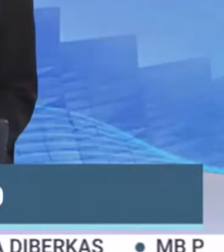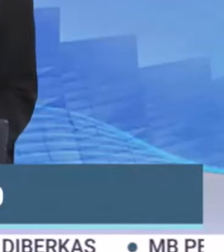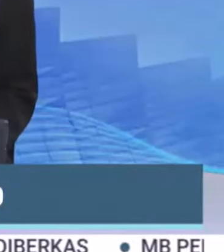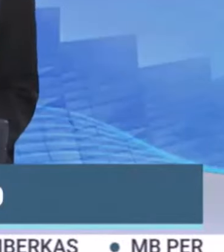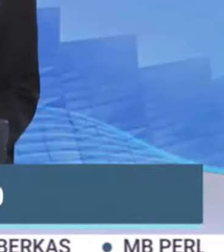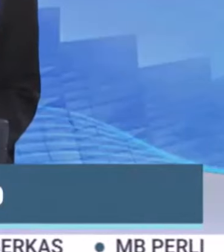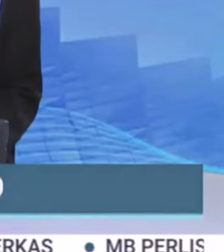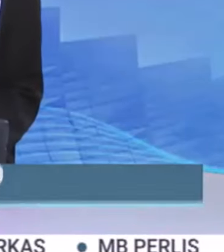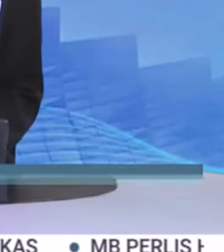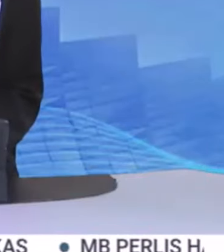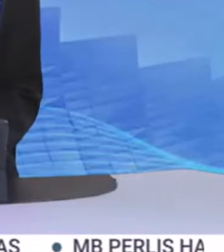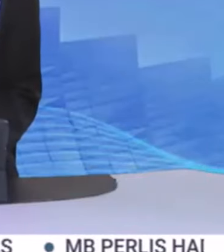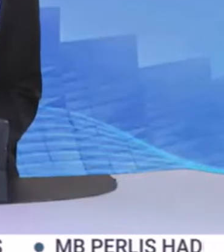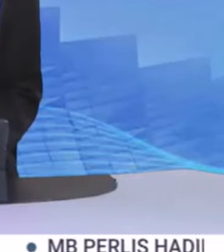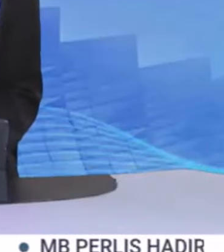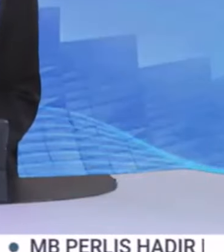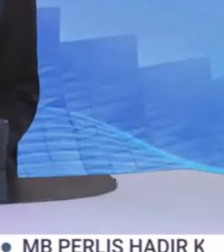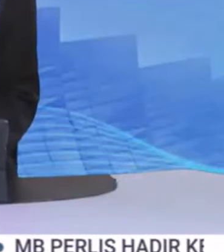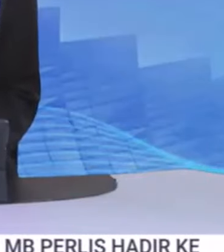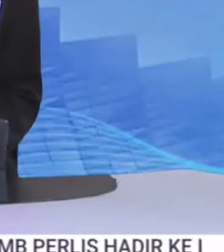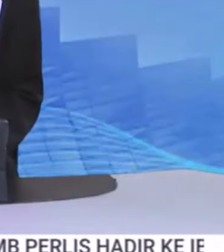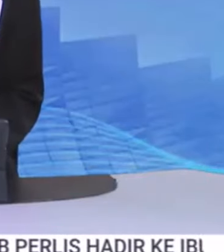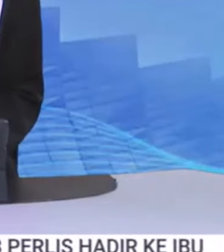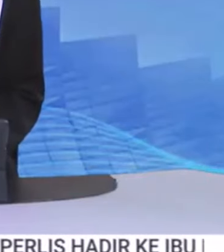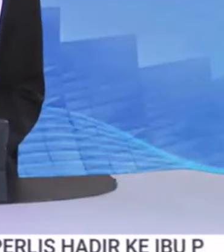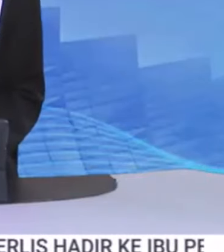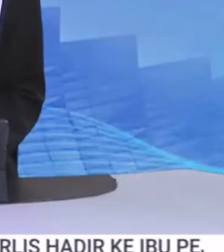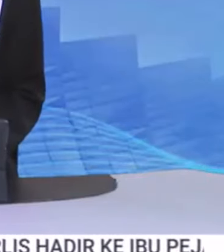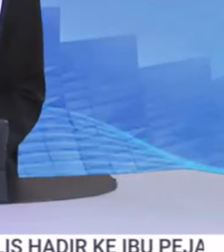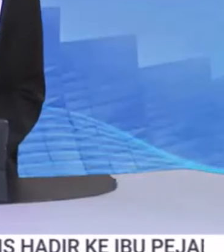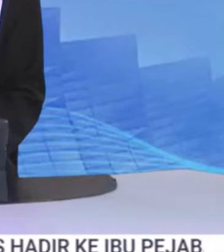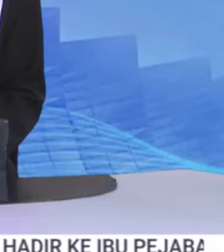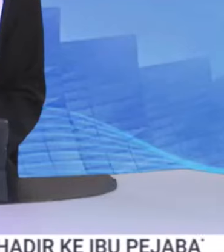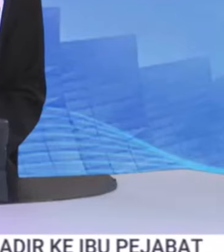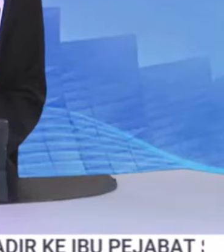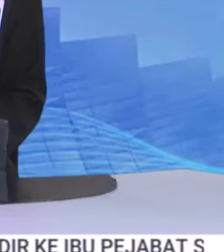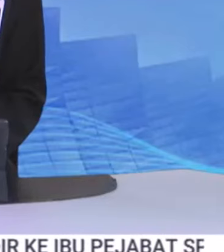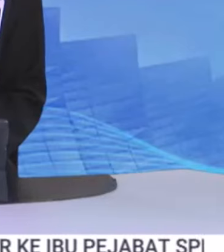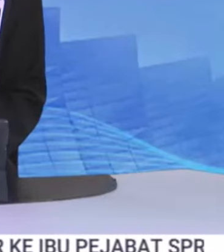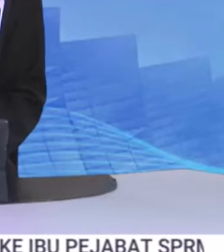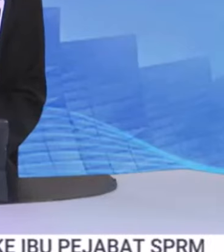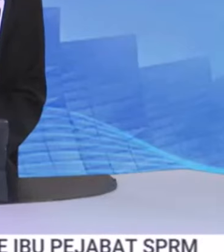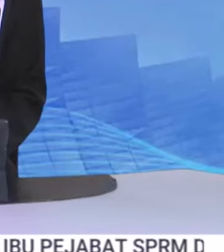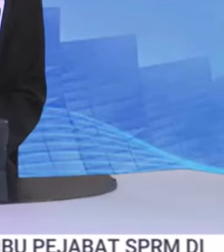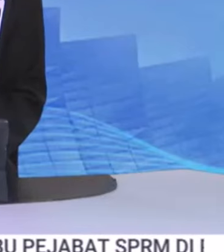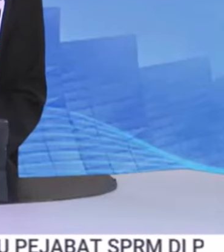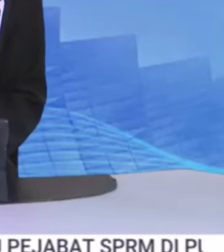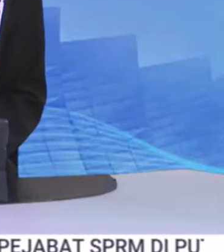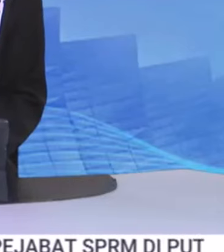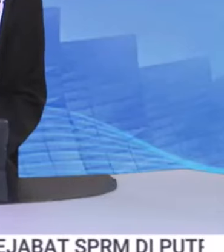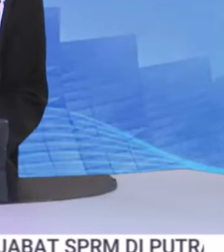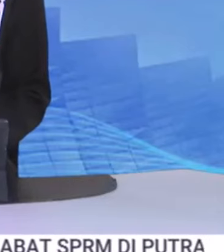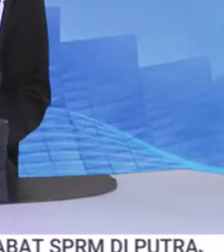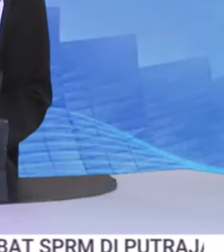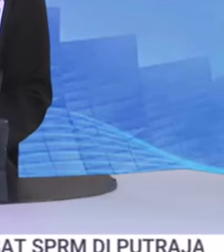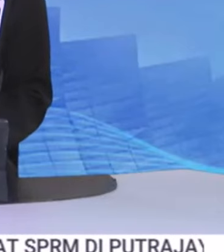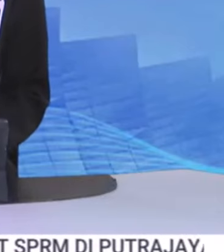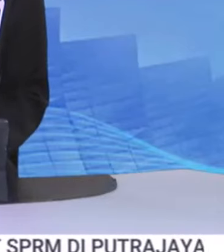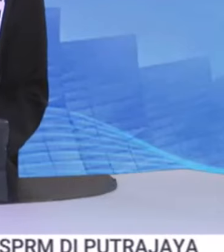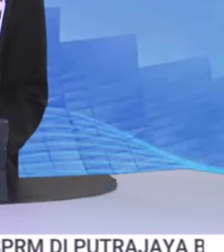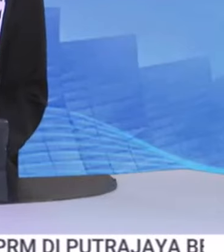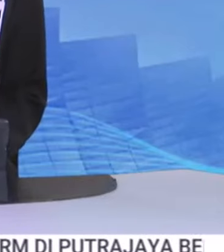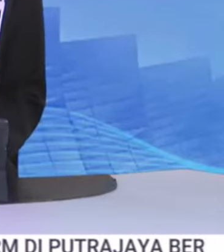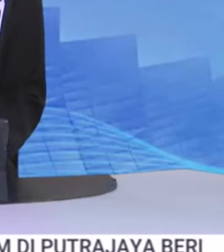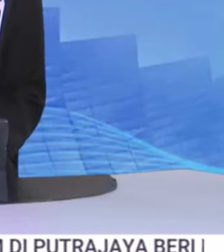Negara-negara Islam perlu senada dan tegas untuk tuntut keadilan buat rakyat Palestin dengan memastikan Israel diheret ke muka